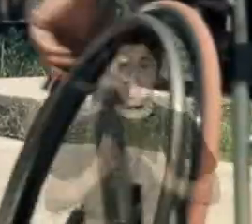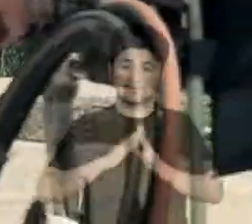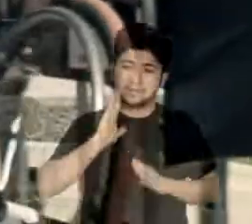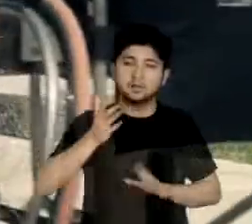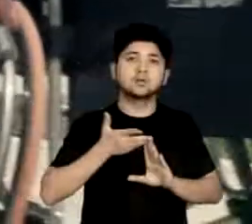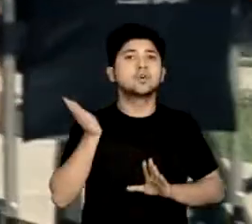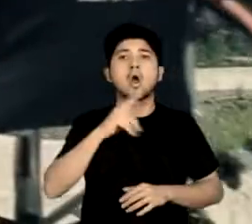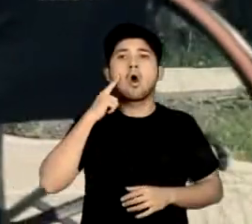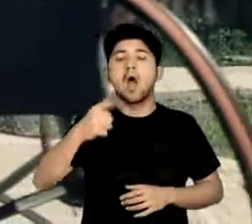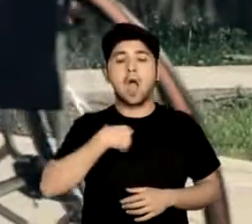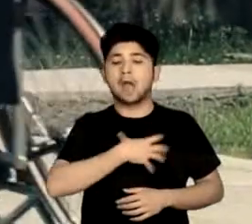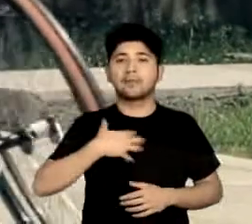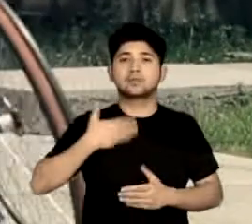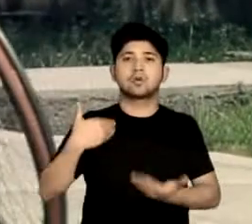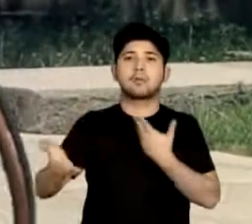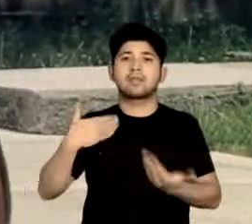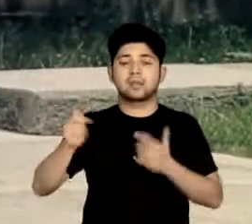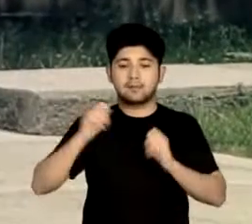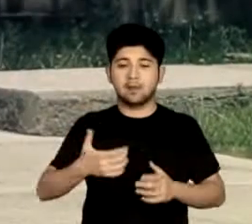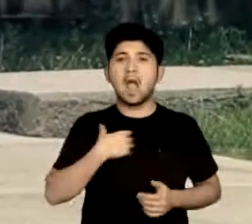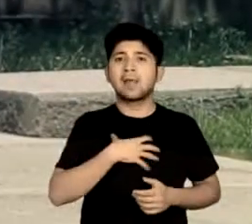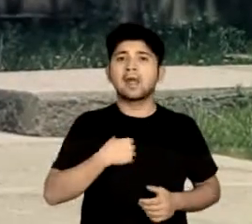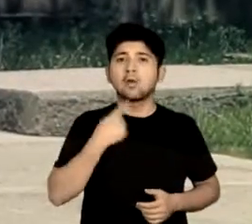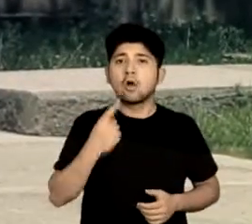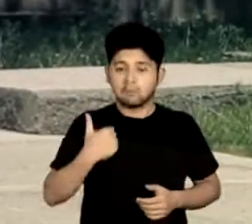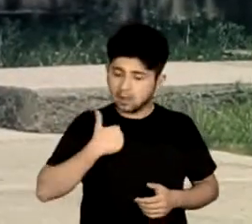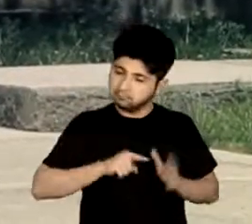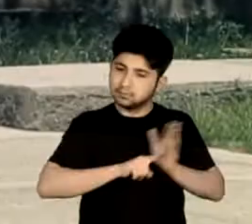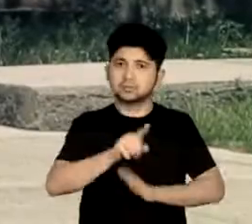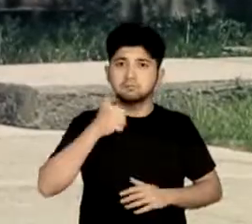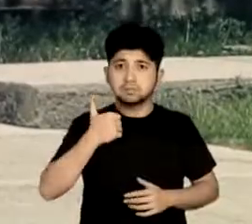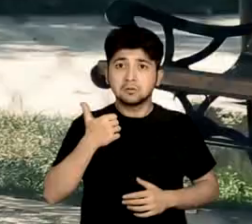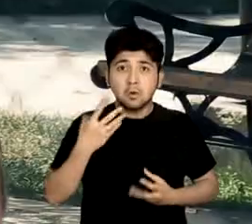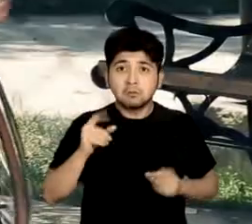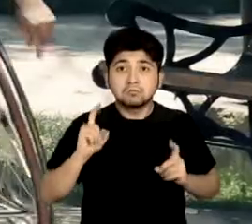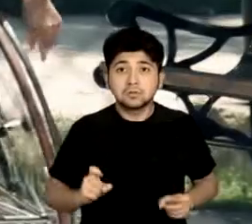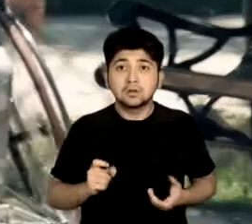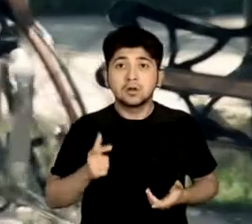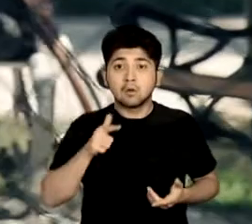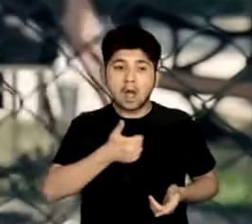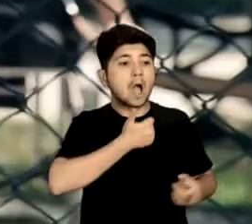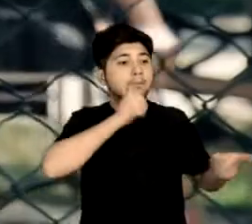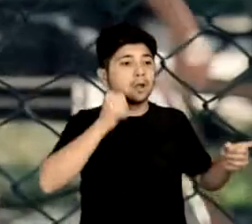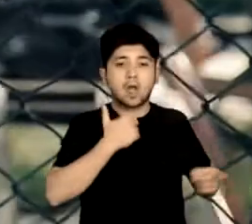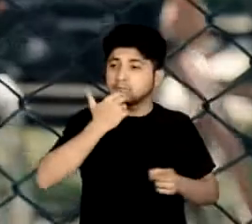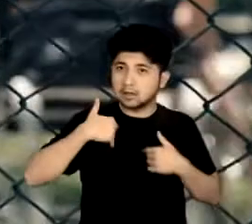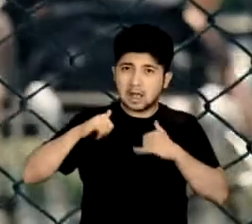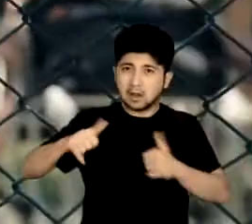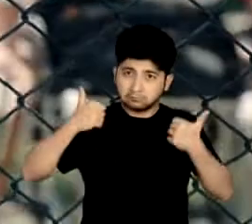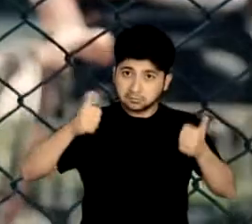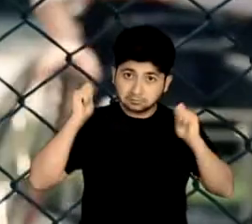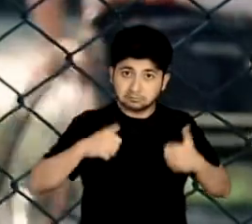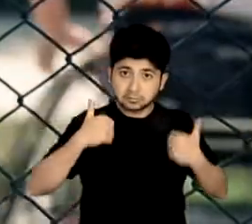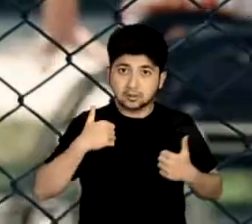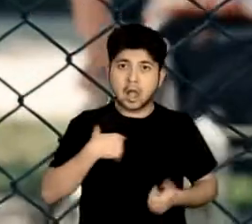Eve gittikten sonra annemle bir sohbetim oluyordu benim. Anne diyordum hani ben başarabilir miyim? Ben acaba bu abiler ablalar gibi olabilir